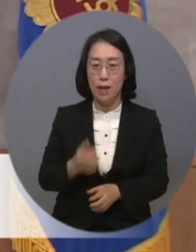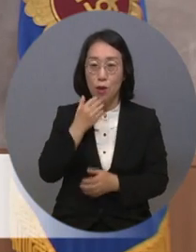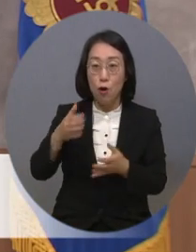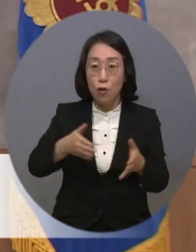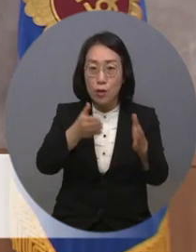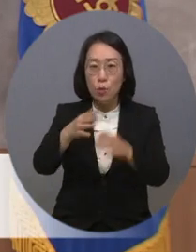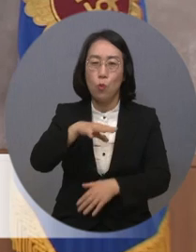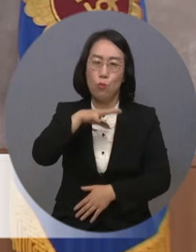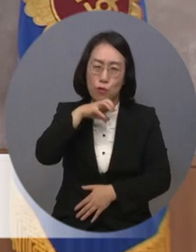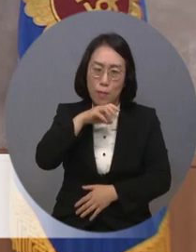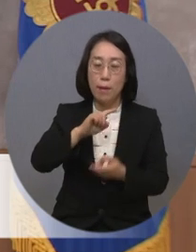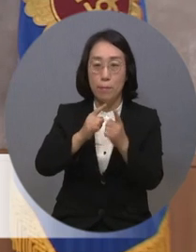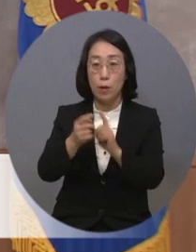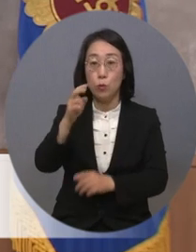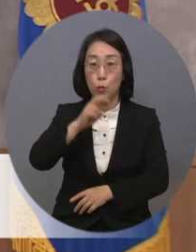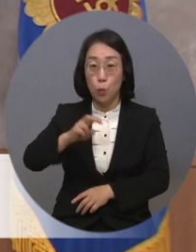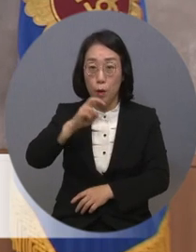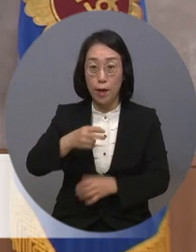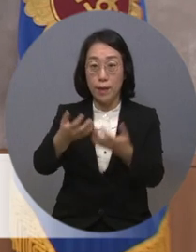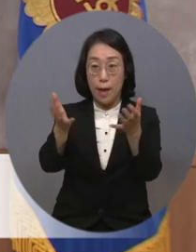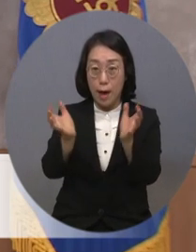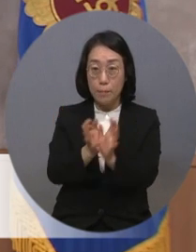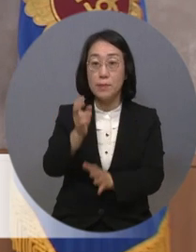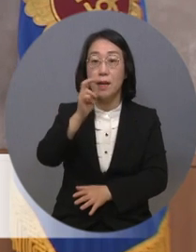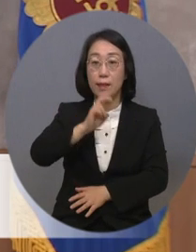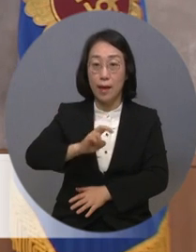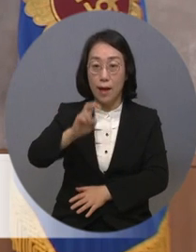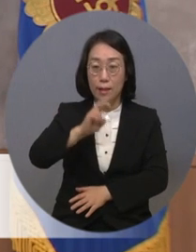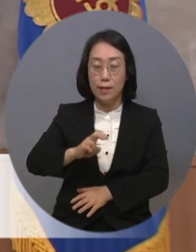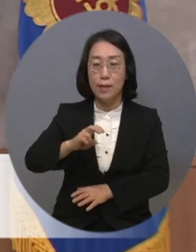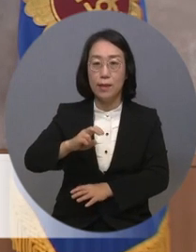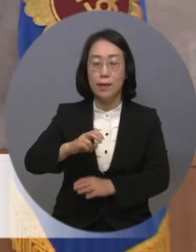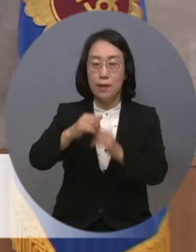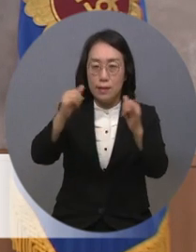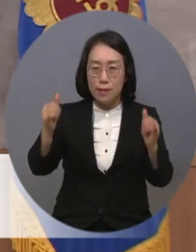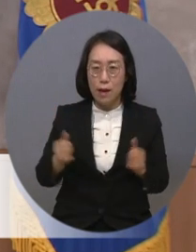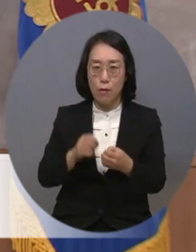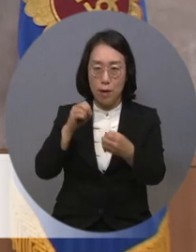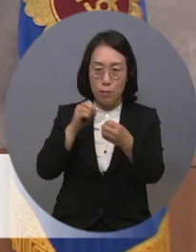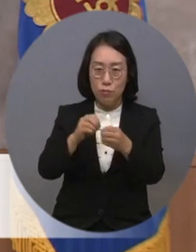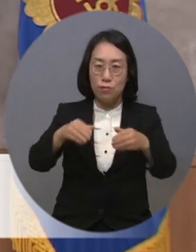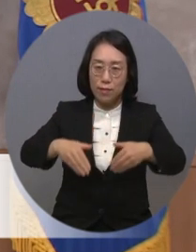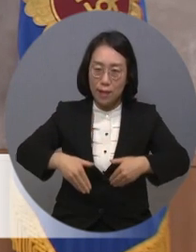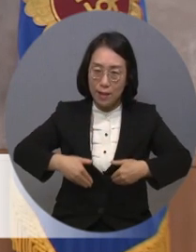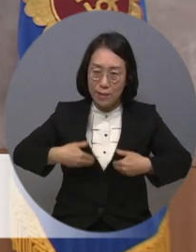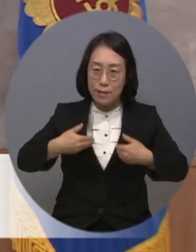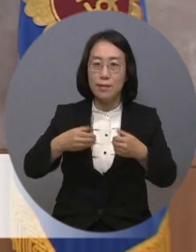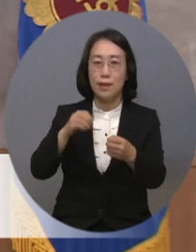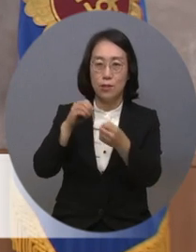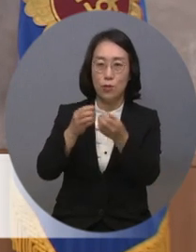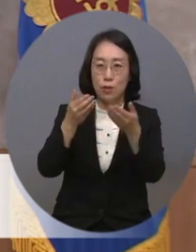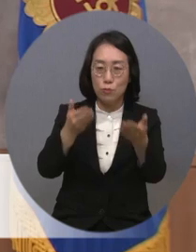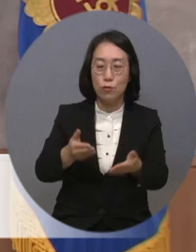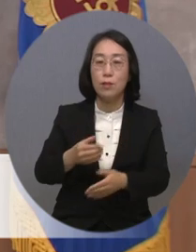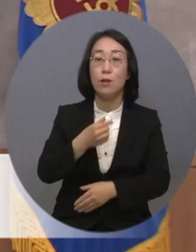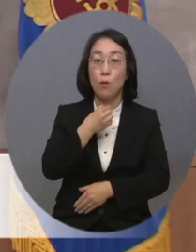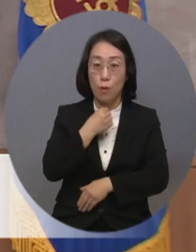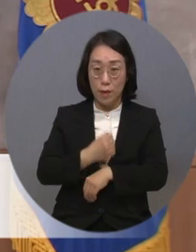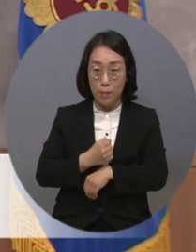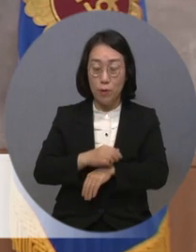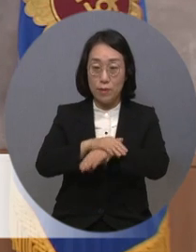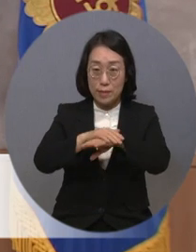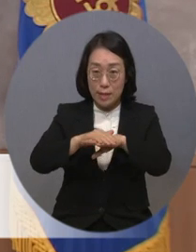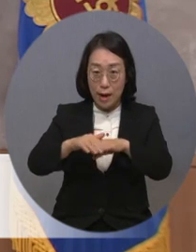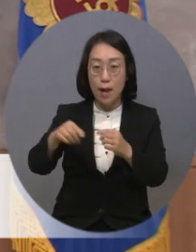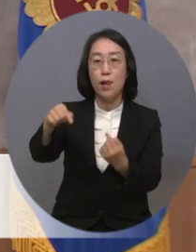불만 합창단의 노래가 사회의 따뜻한 변화를 이끄는 즐거운 힘이 되어주기를 바라며 합창단의